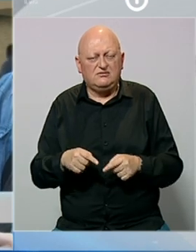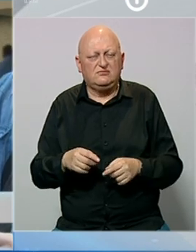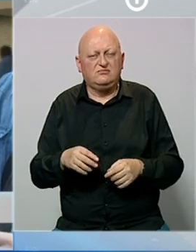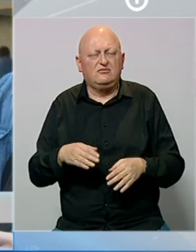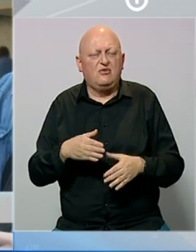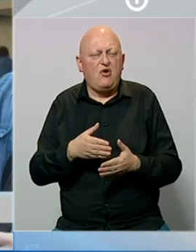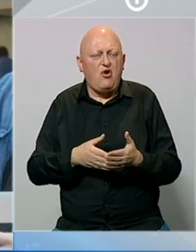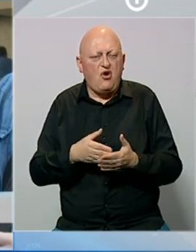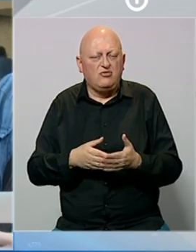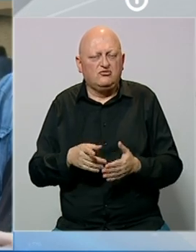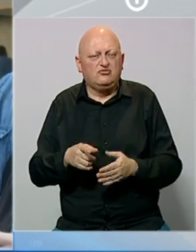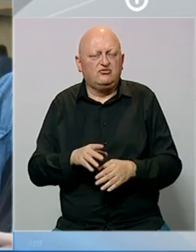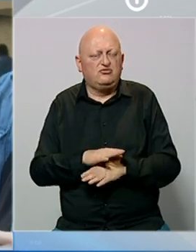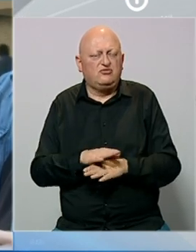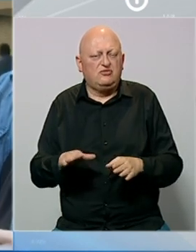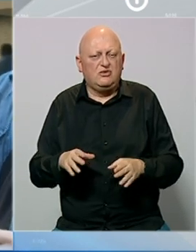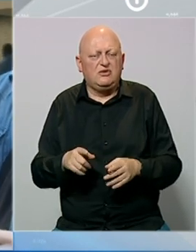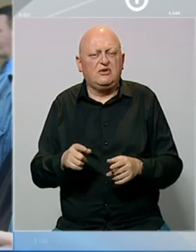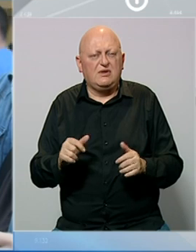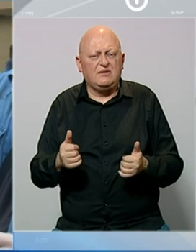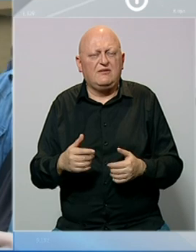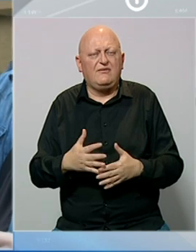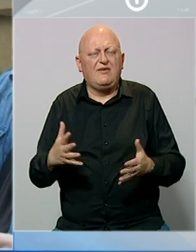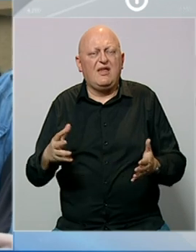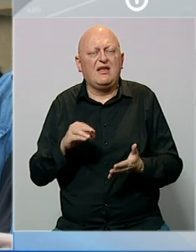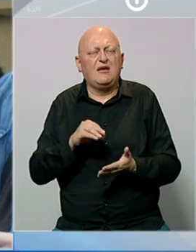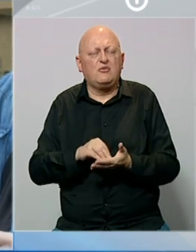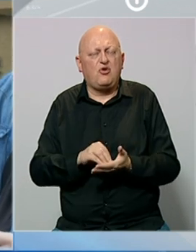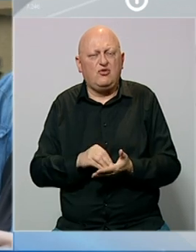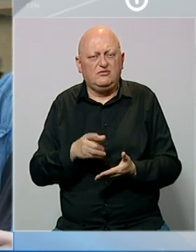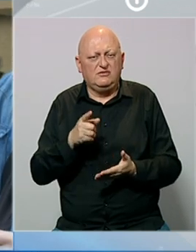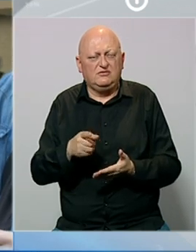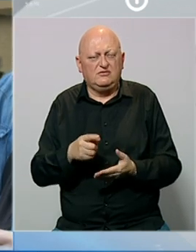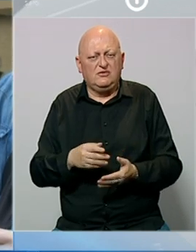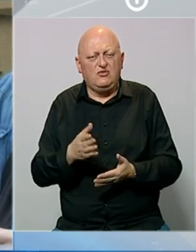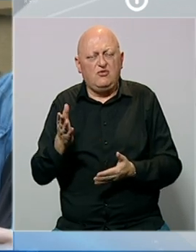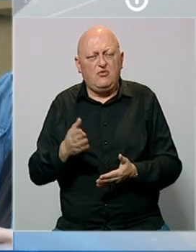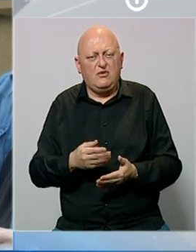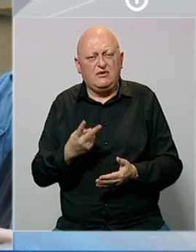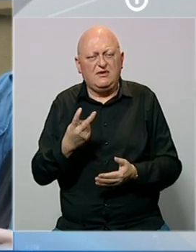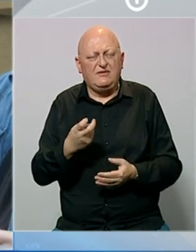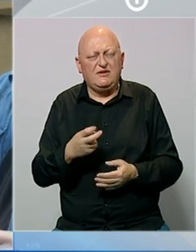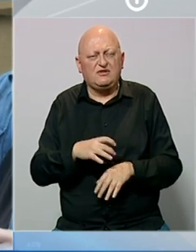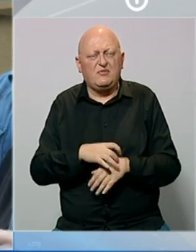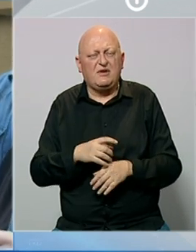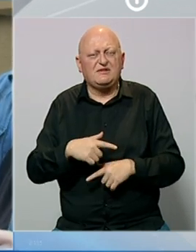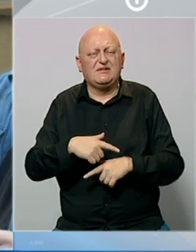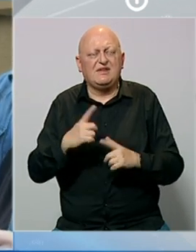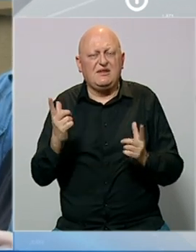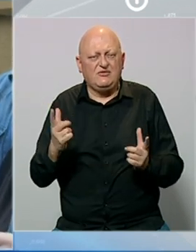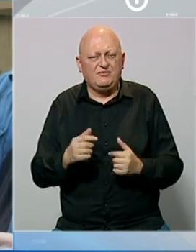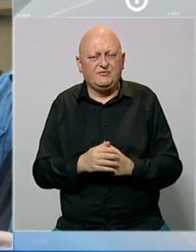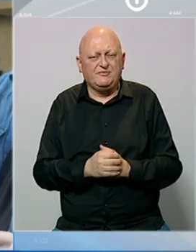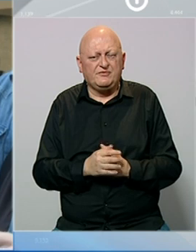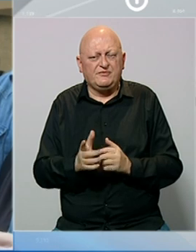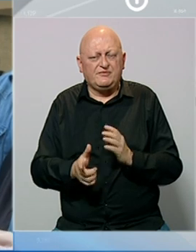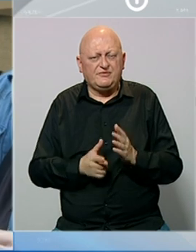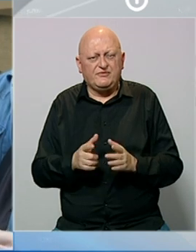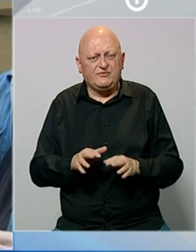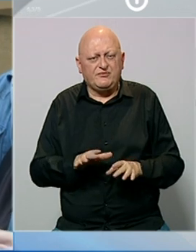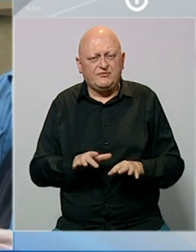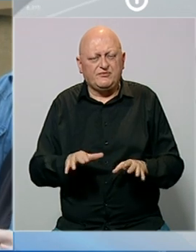observirano, tako da su to zaista impozantne brojke i to su u prosjeku više od 200 pacijenata dnevno. U periodu